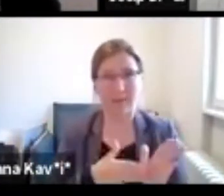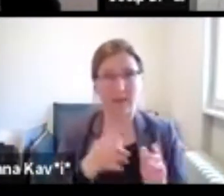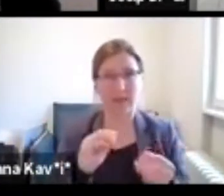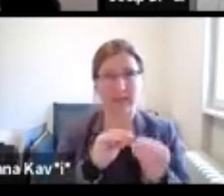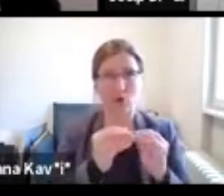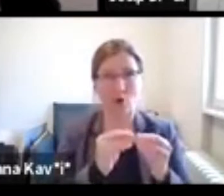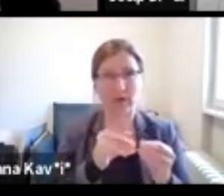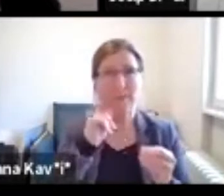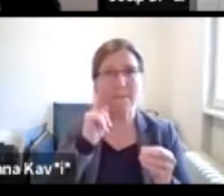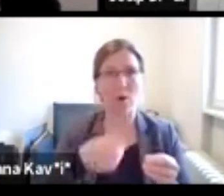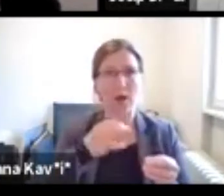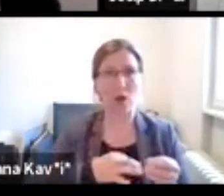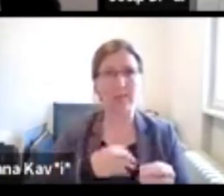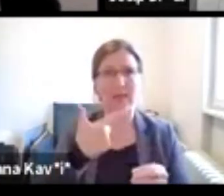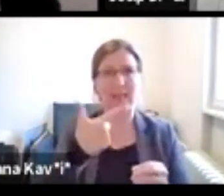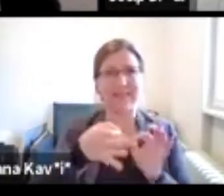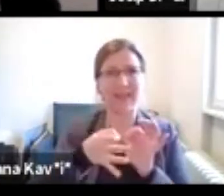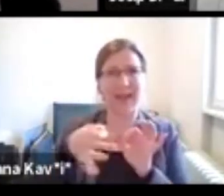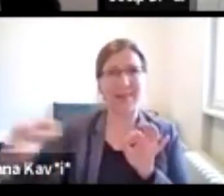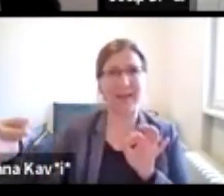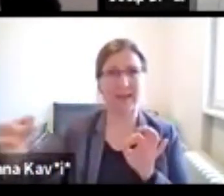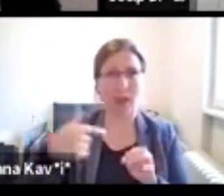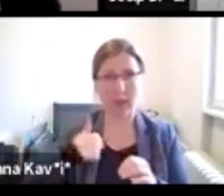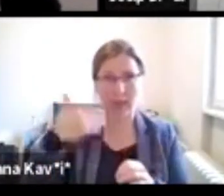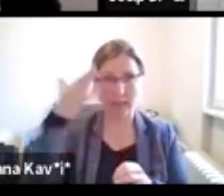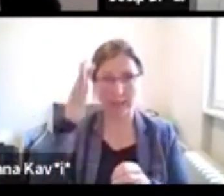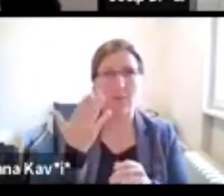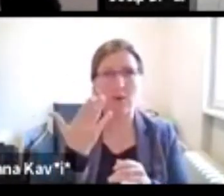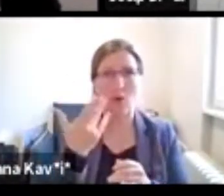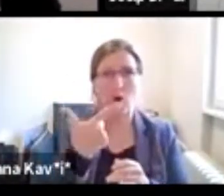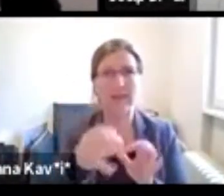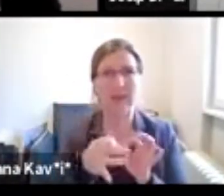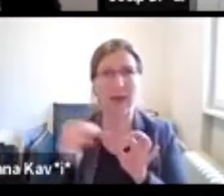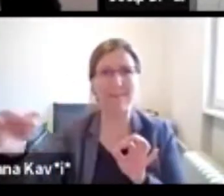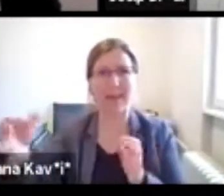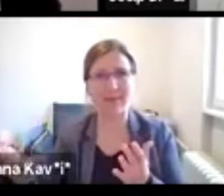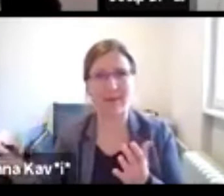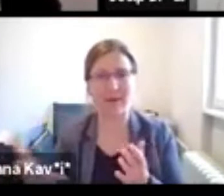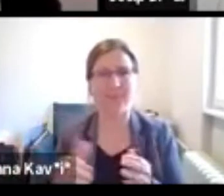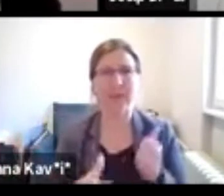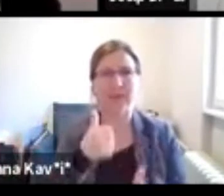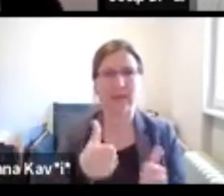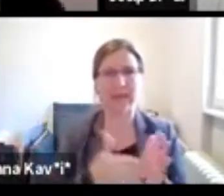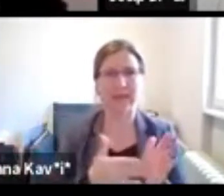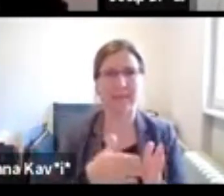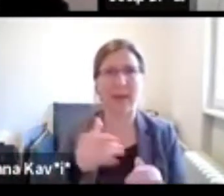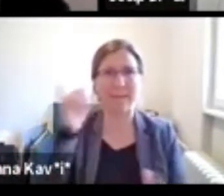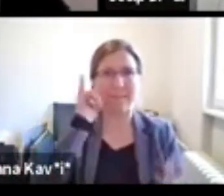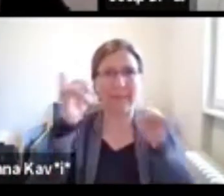a ne znate šta je 2 metra, ili kada trebate dokučiti mlijeko sami,